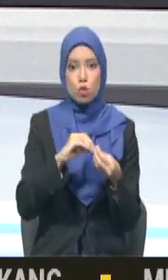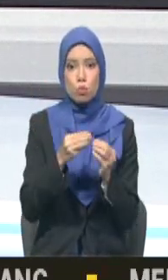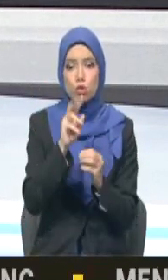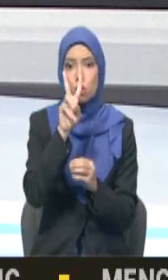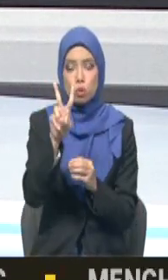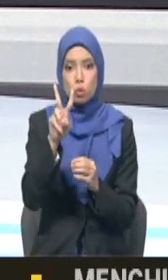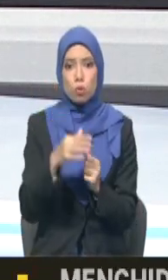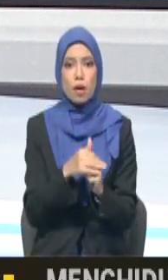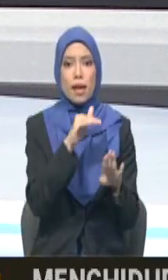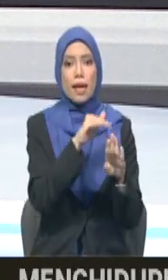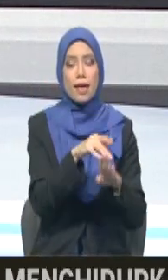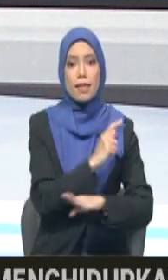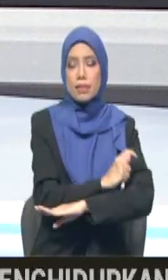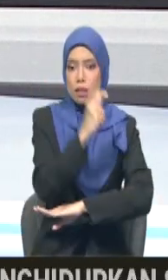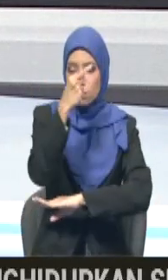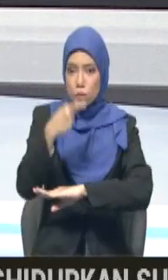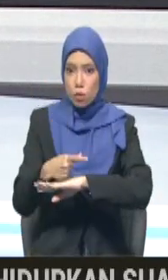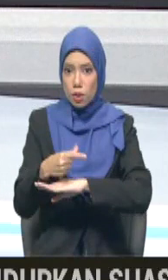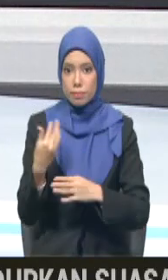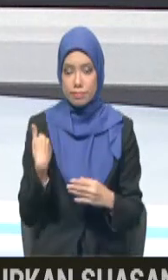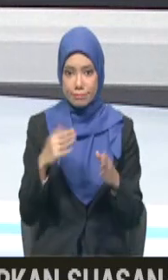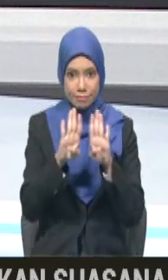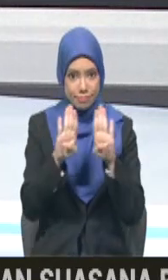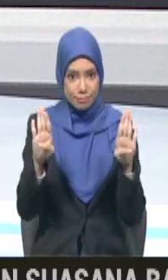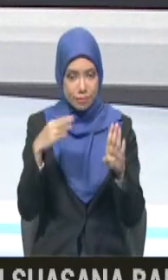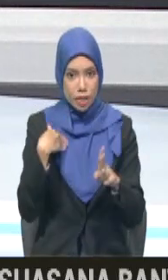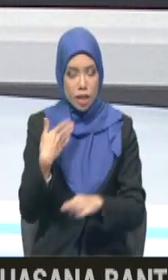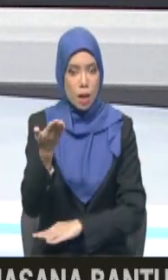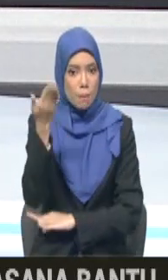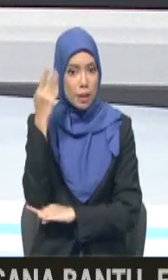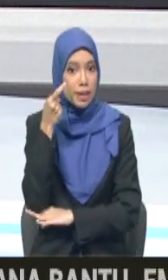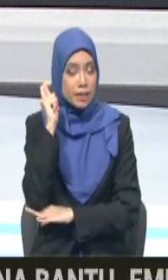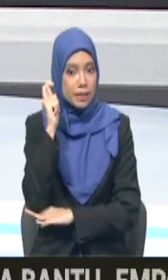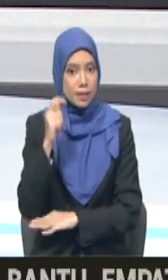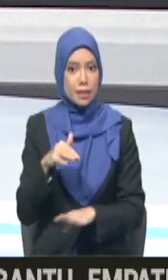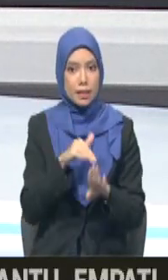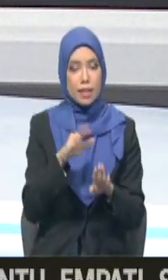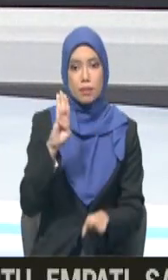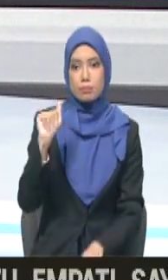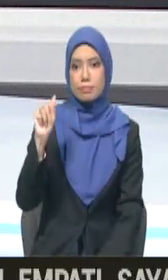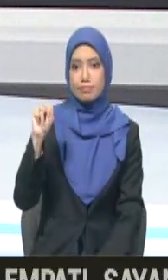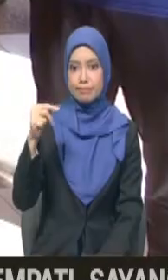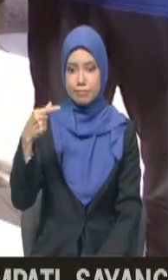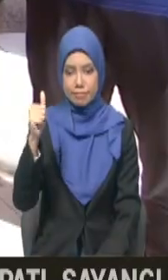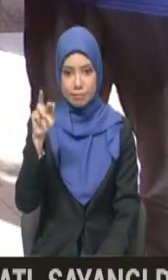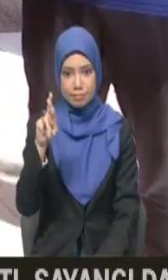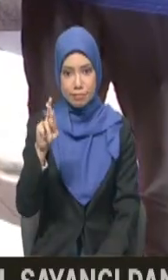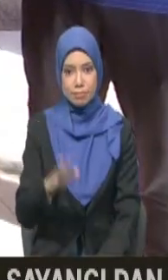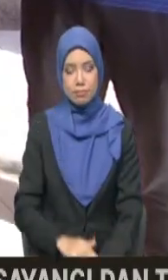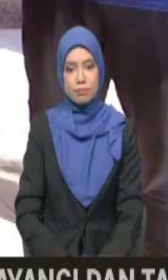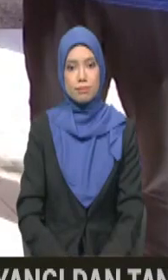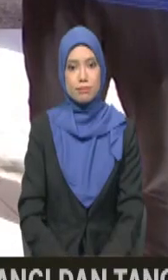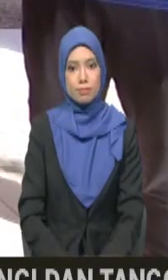perasmiannya diadakan pagi tadi di bangunan Kompleks Bumiputera pekan bagar